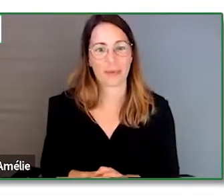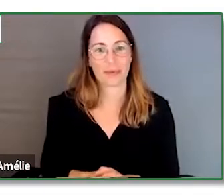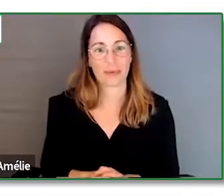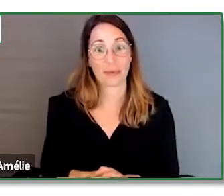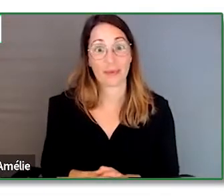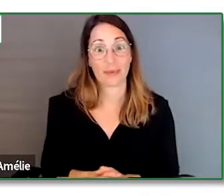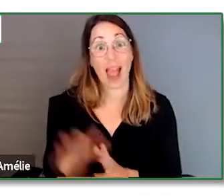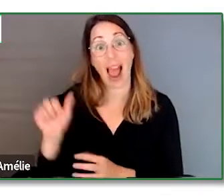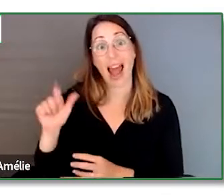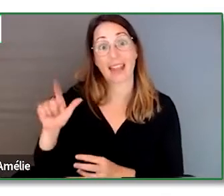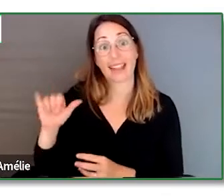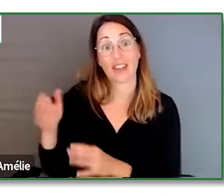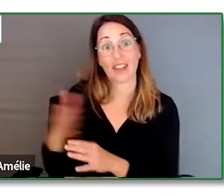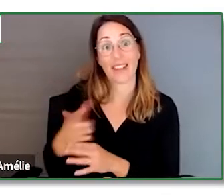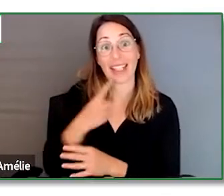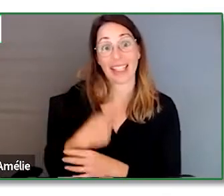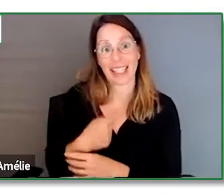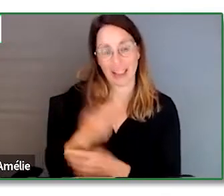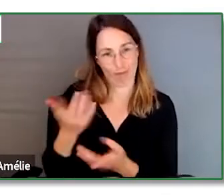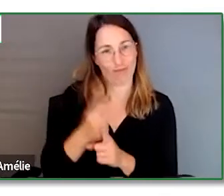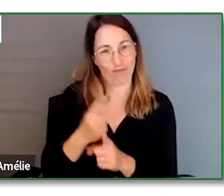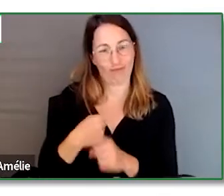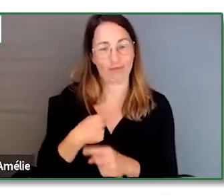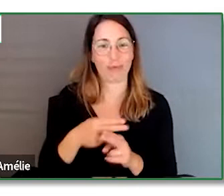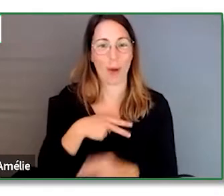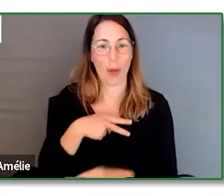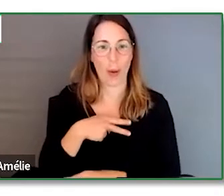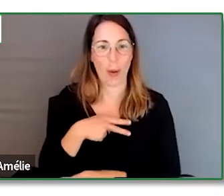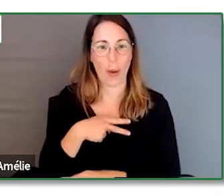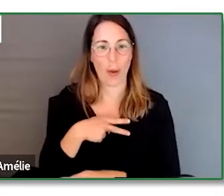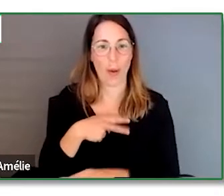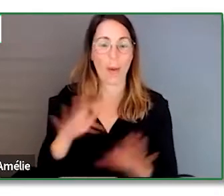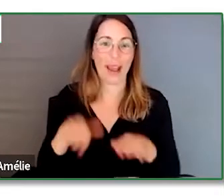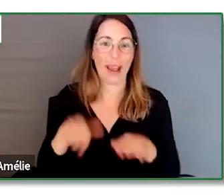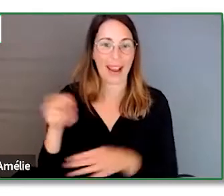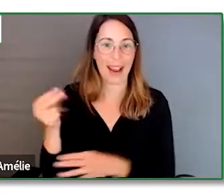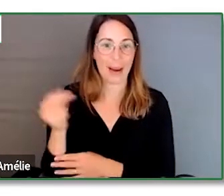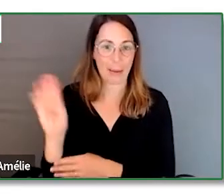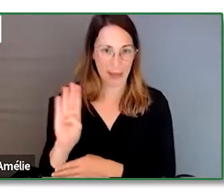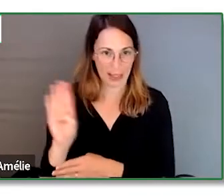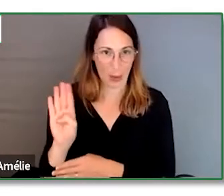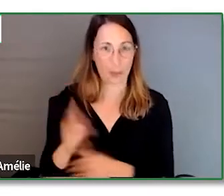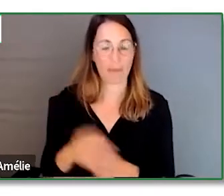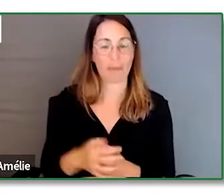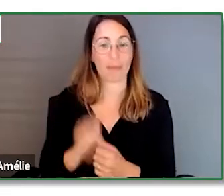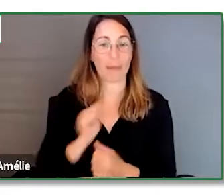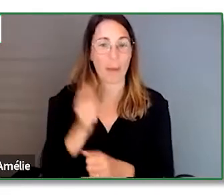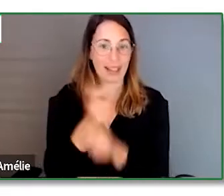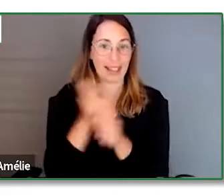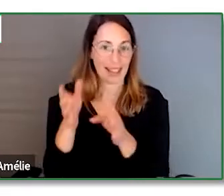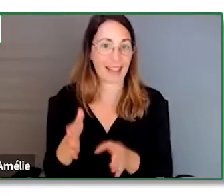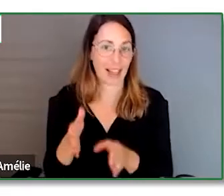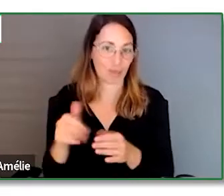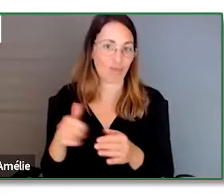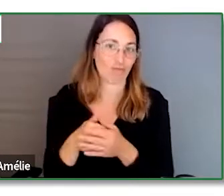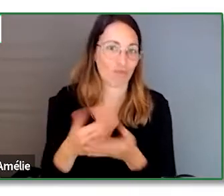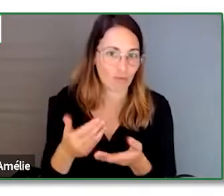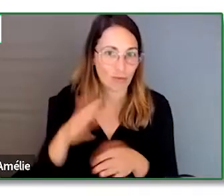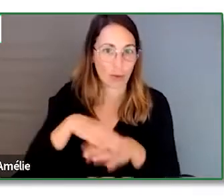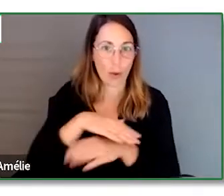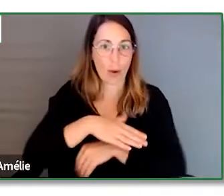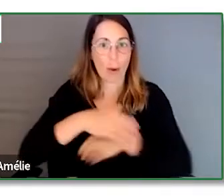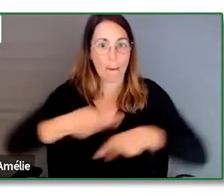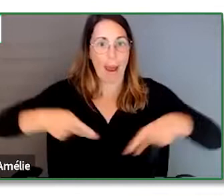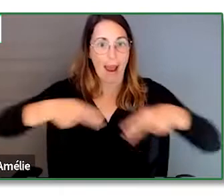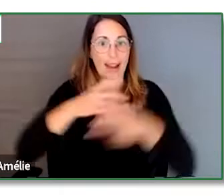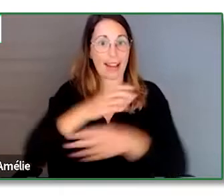a mentionné, je m'appelle Marie-Hélène Brisson, je suis la directrice intérimaire pour Parc Canada. Je suis une femme blanche, j'ai des